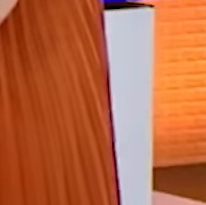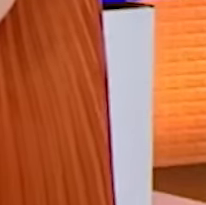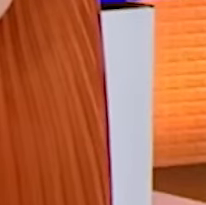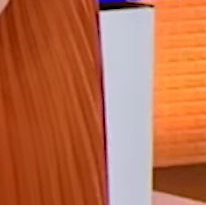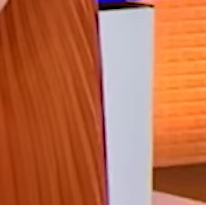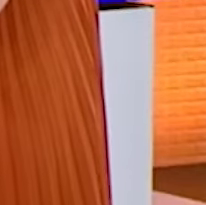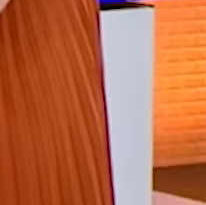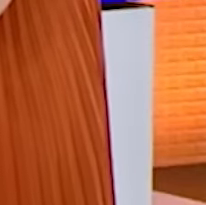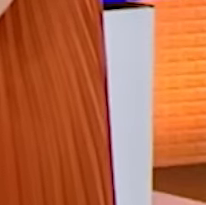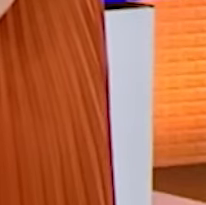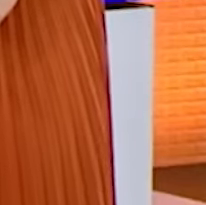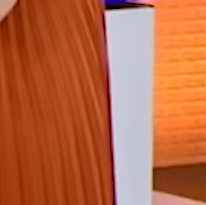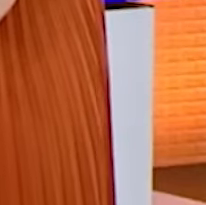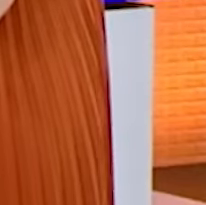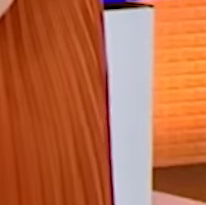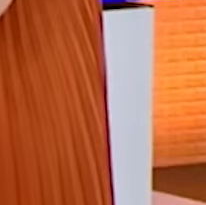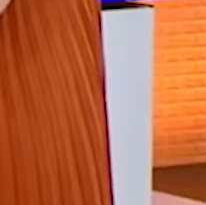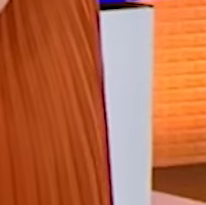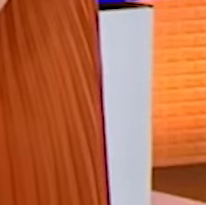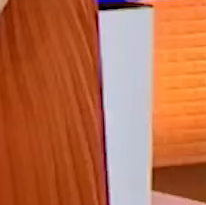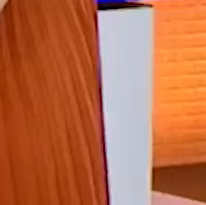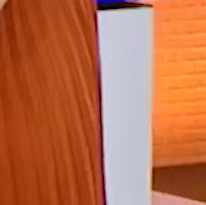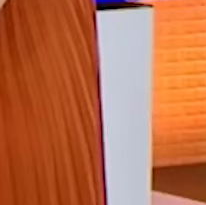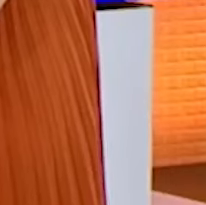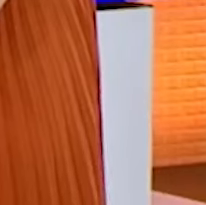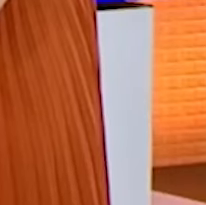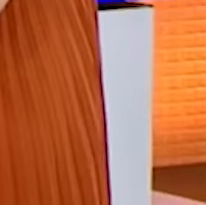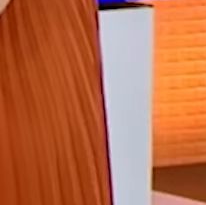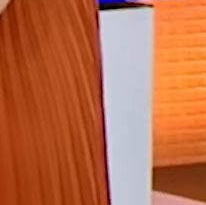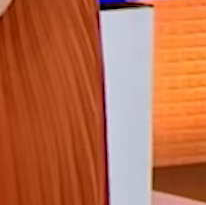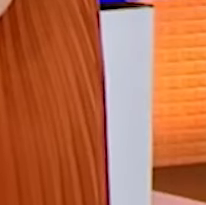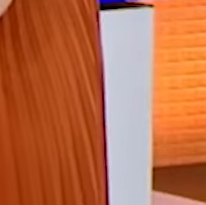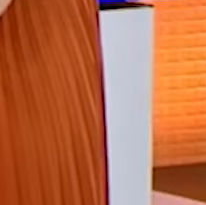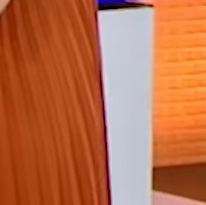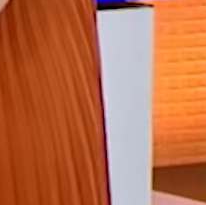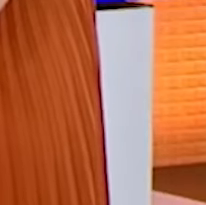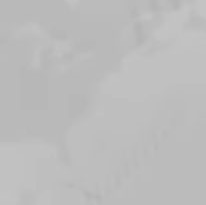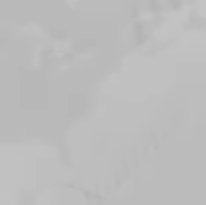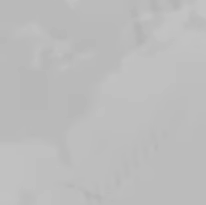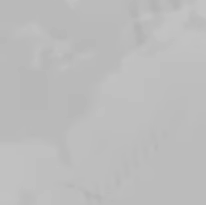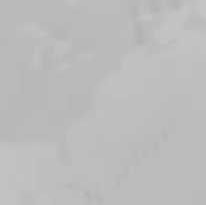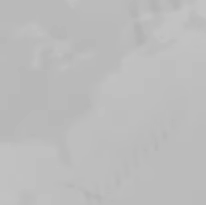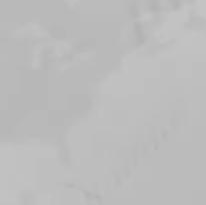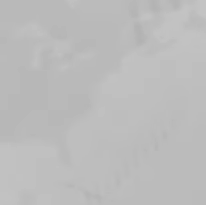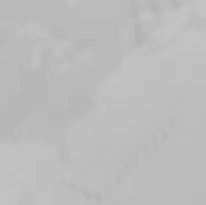niyo po kami sa GMA Pinoy TV at sa www.gmanews.tv.